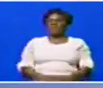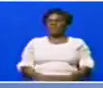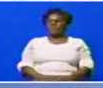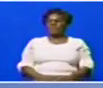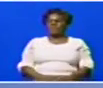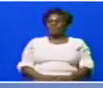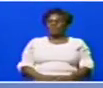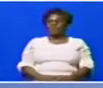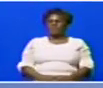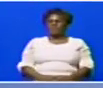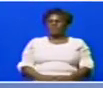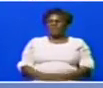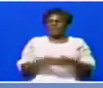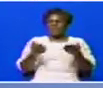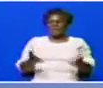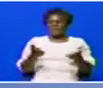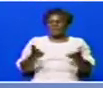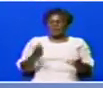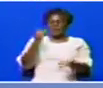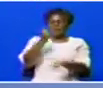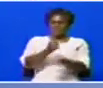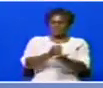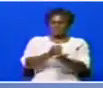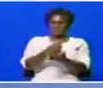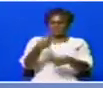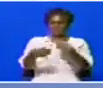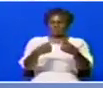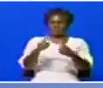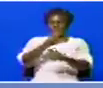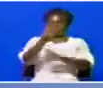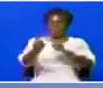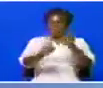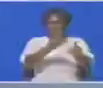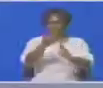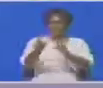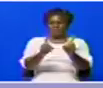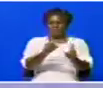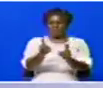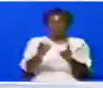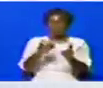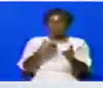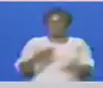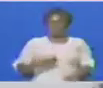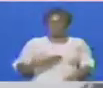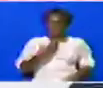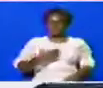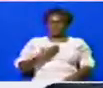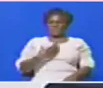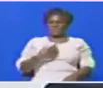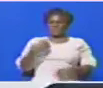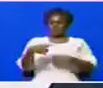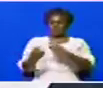mahojiano yetu hapa studio. Tutaendelea na mahojiano yetu ambapo tutakuwa na mgeni ambaye anaendelea